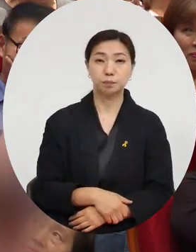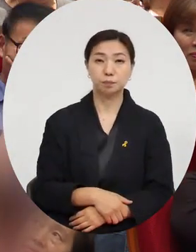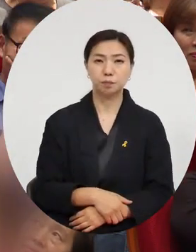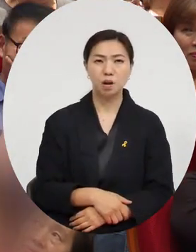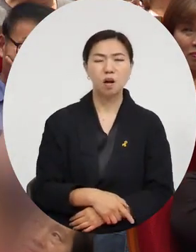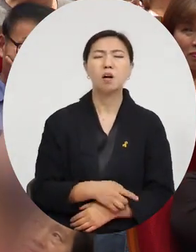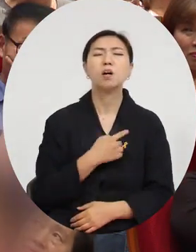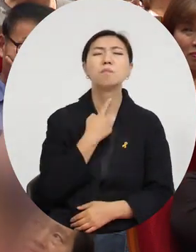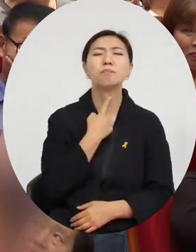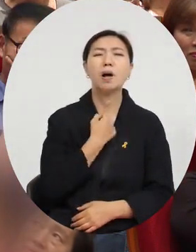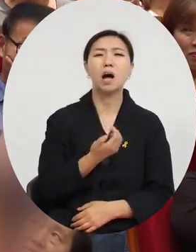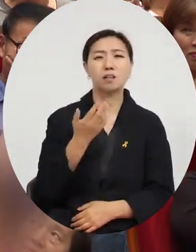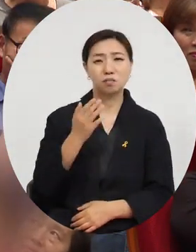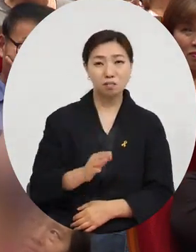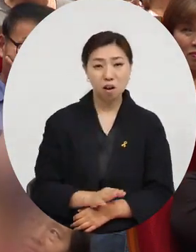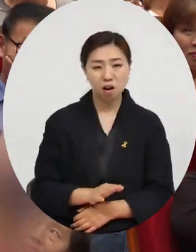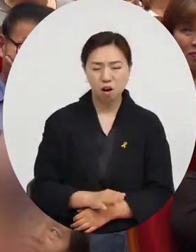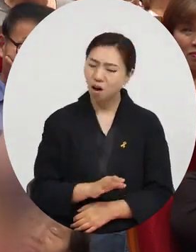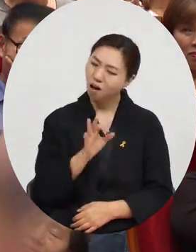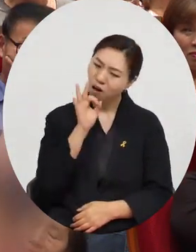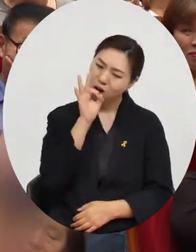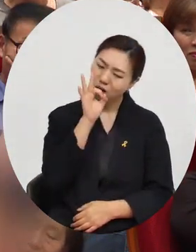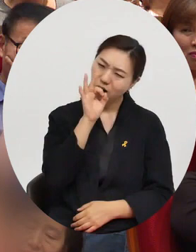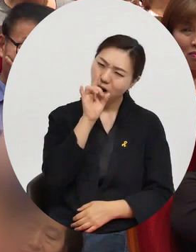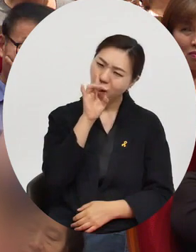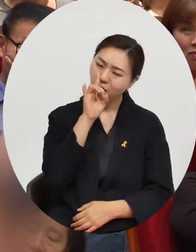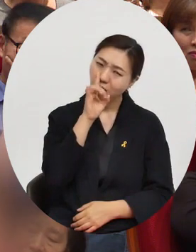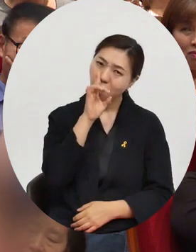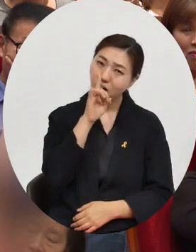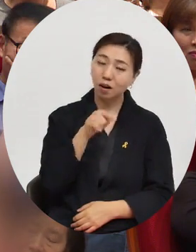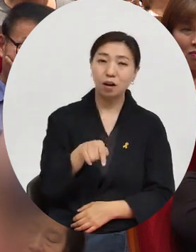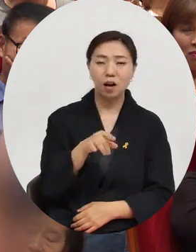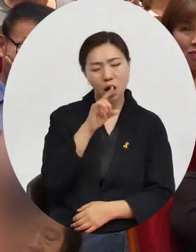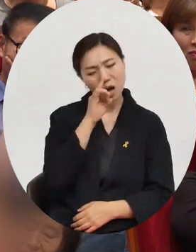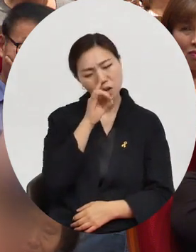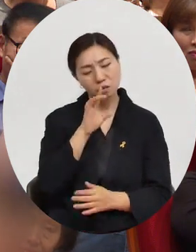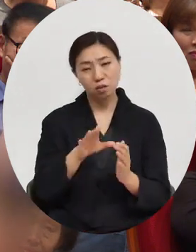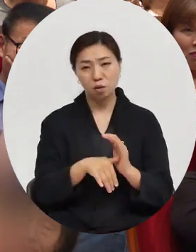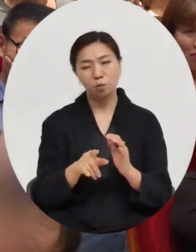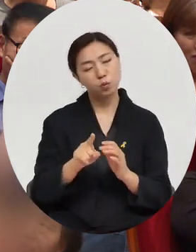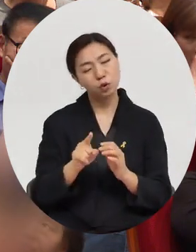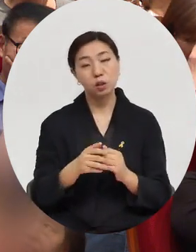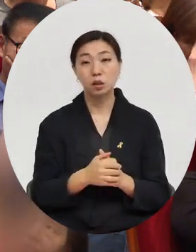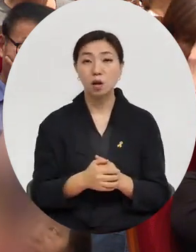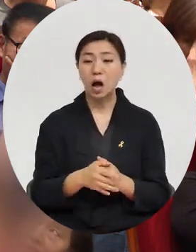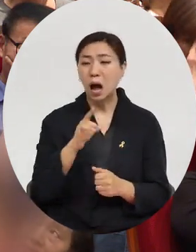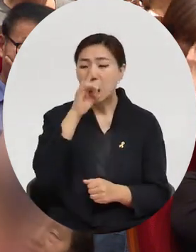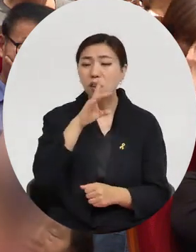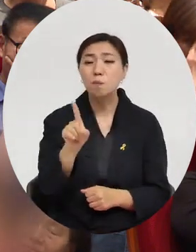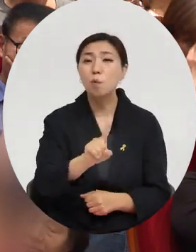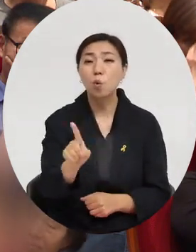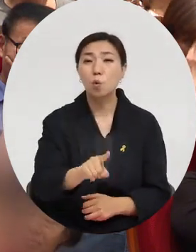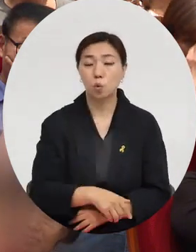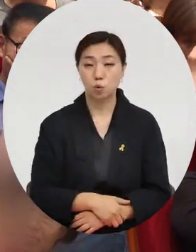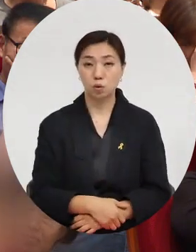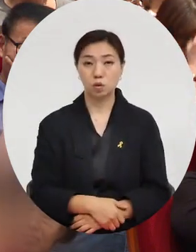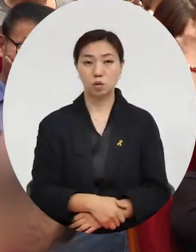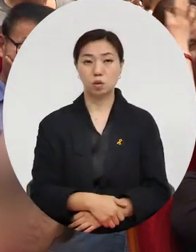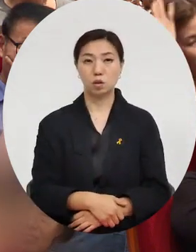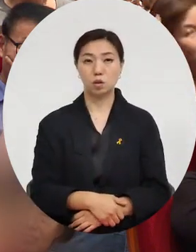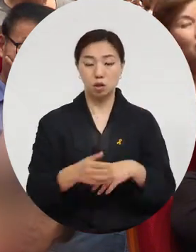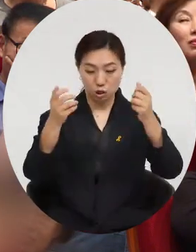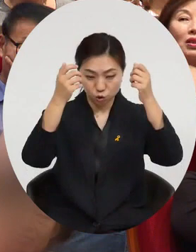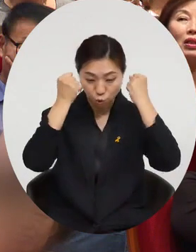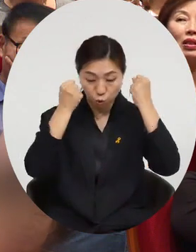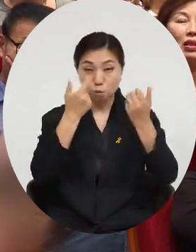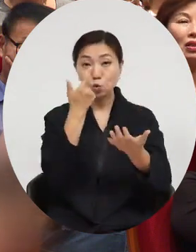그렇게 자꾸 해봤는데도 안 되고, 이제 안될 때마다 저는 아, 뭐가 안 되는데? 아 이제 졸업